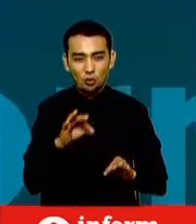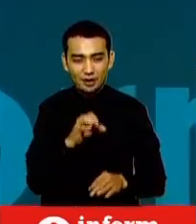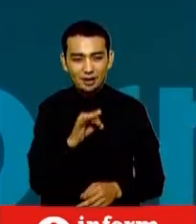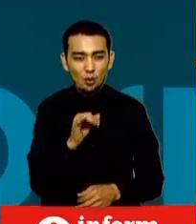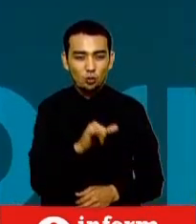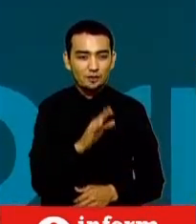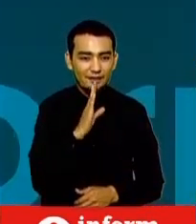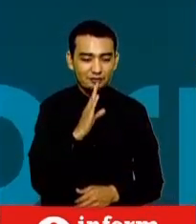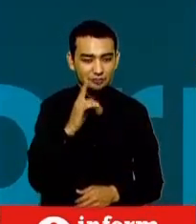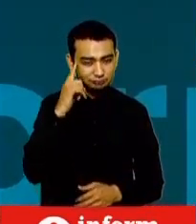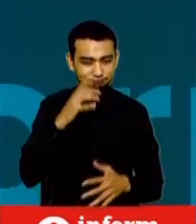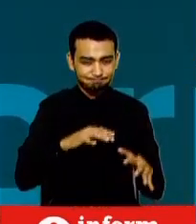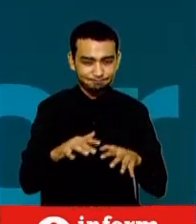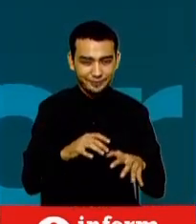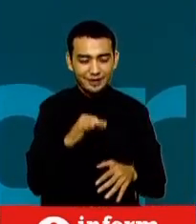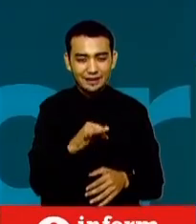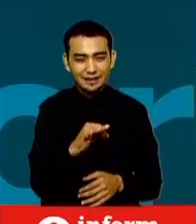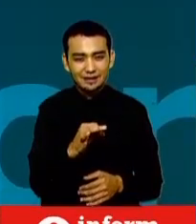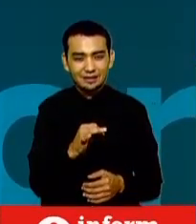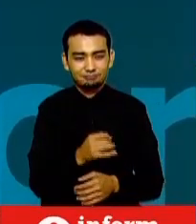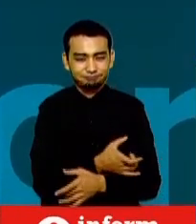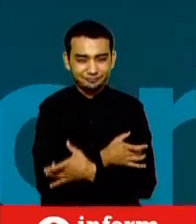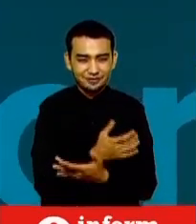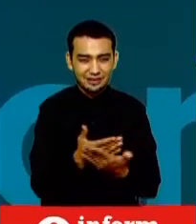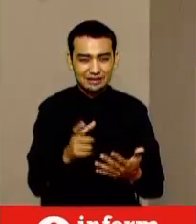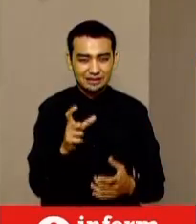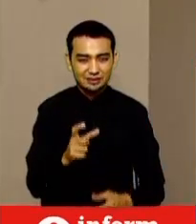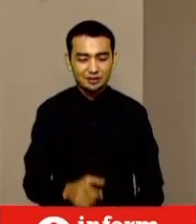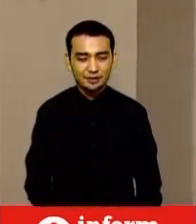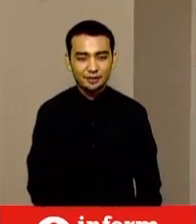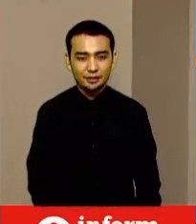девочки сотрясение мозга, ссадины и ушибы.